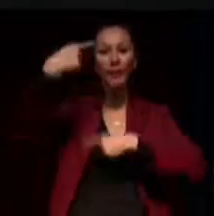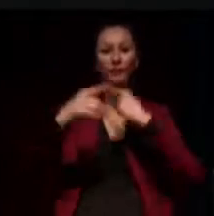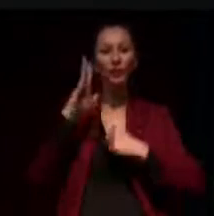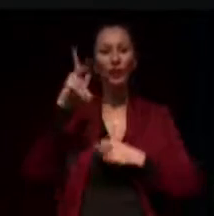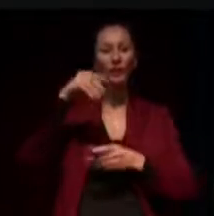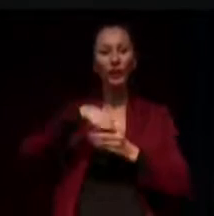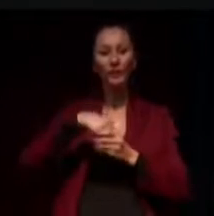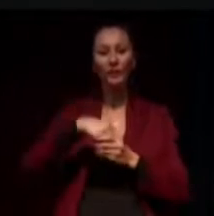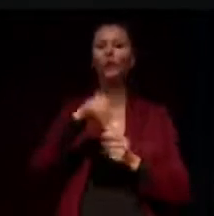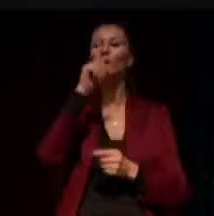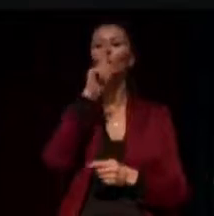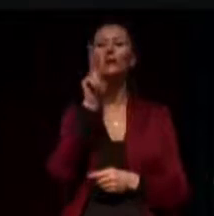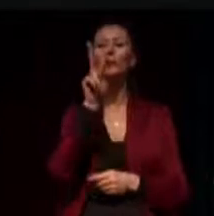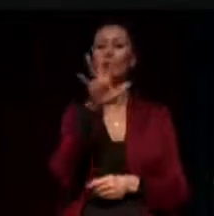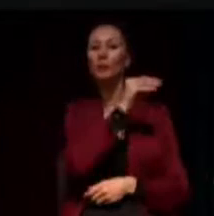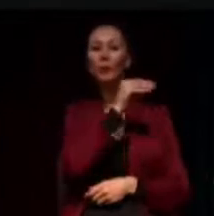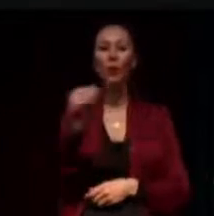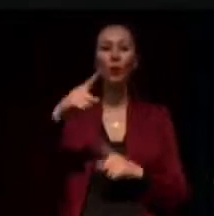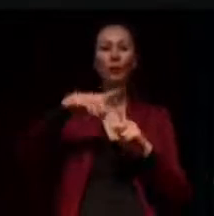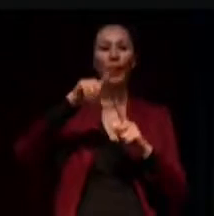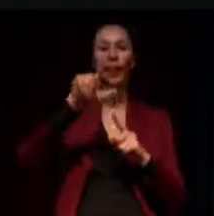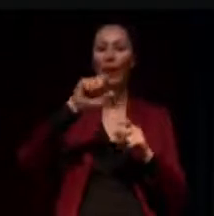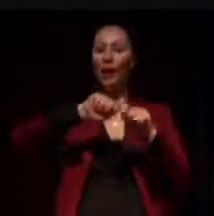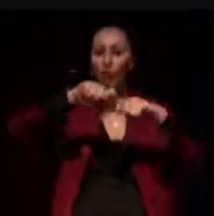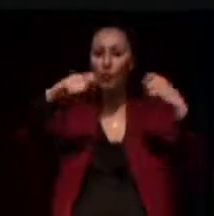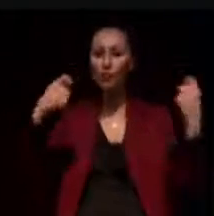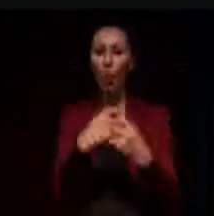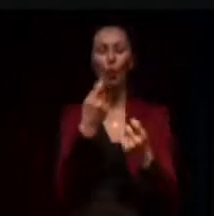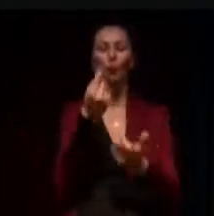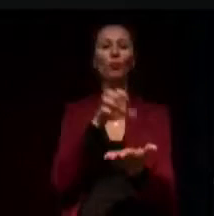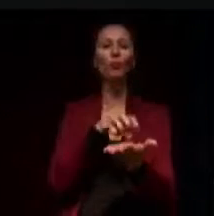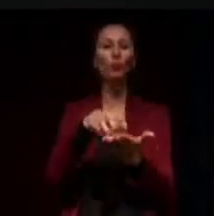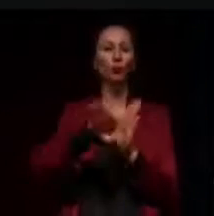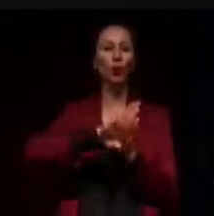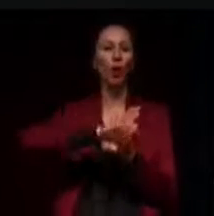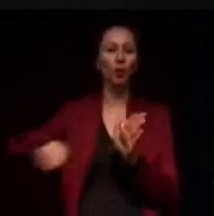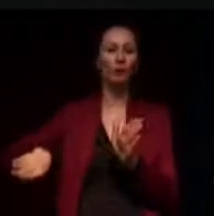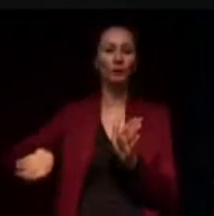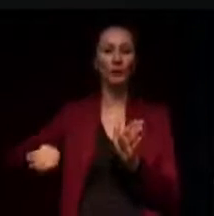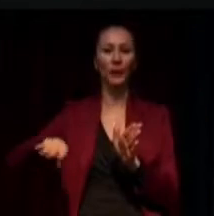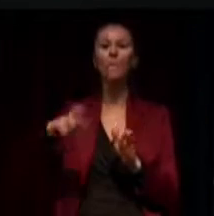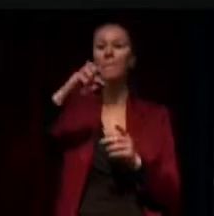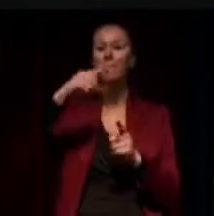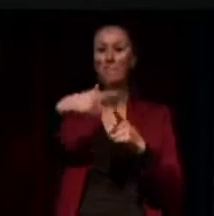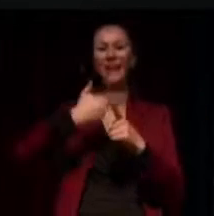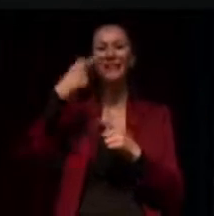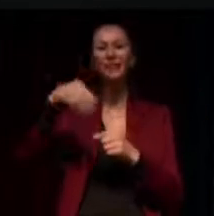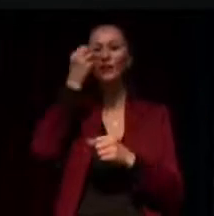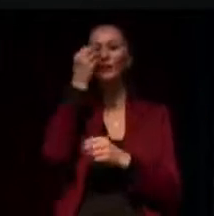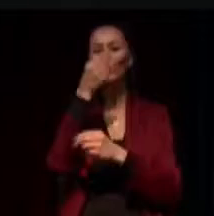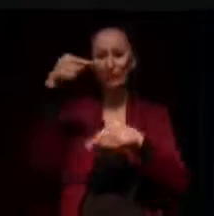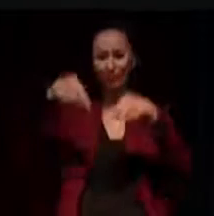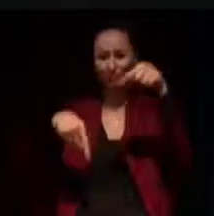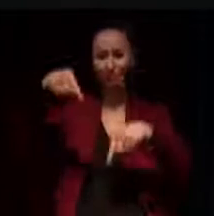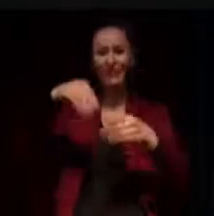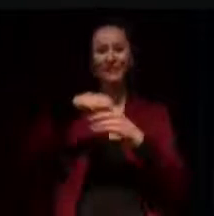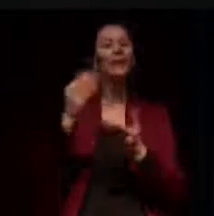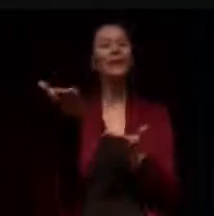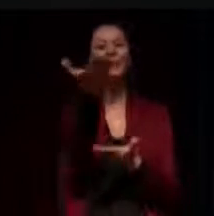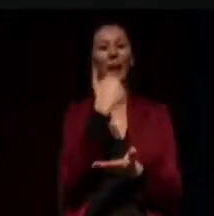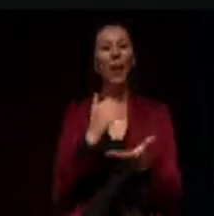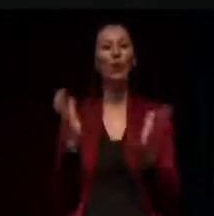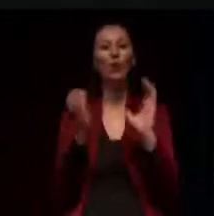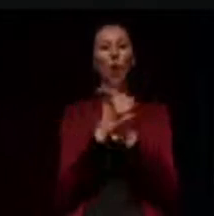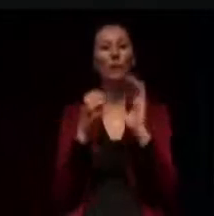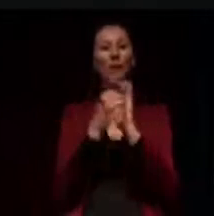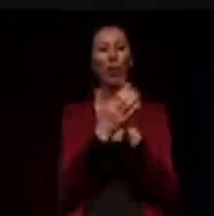temalı parklar için 125 milyon TL rekor bir bütçe ayırdık. Bunu görebilirsiniz bütçemizde. Peyzaj çalışmanız için de yerel kooperatiflerden